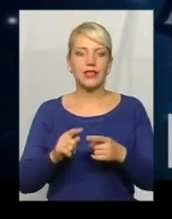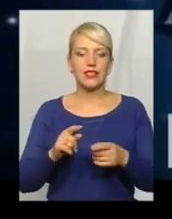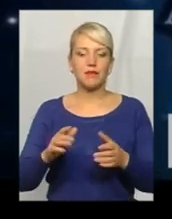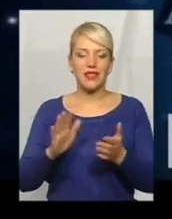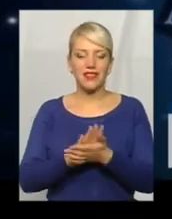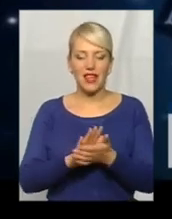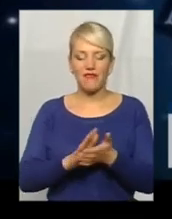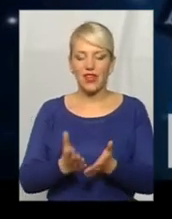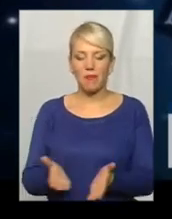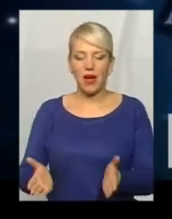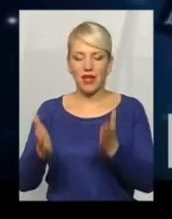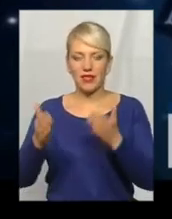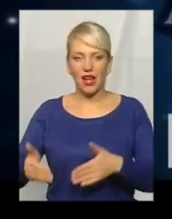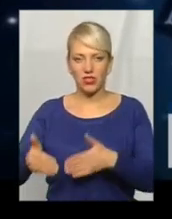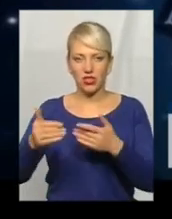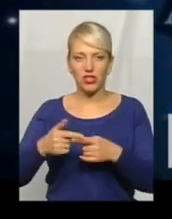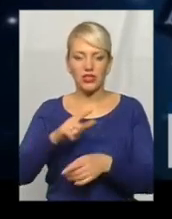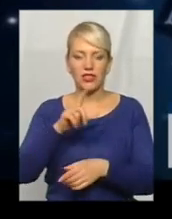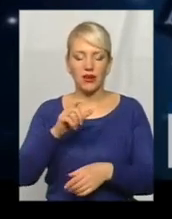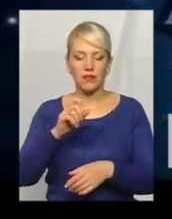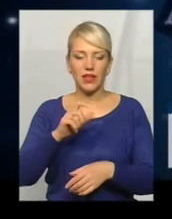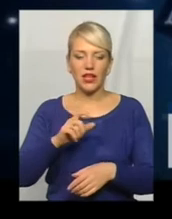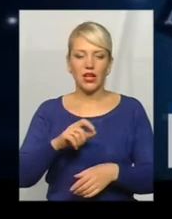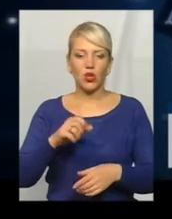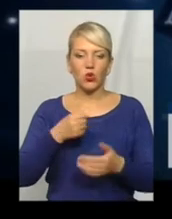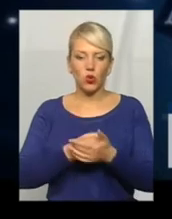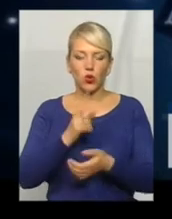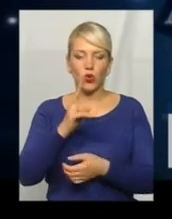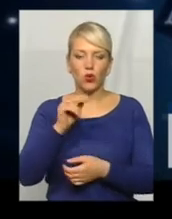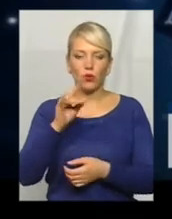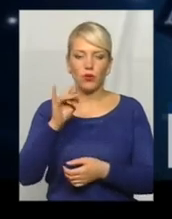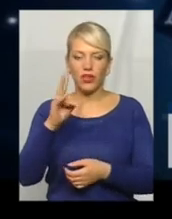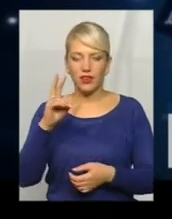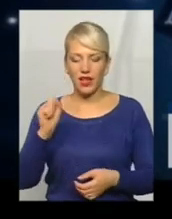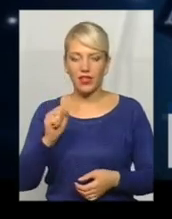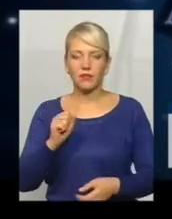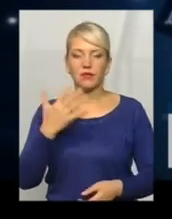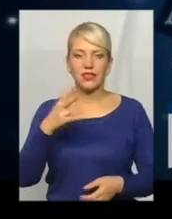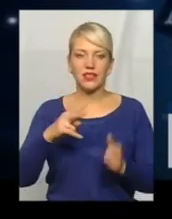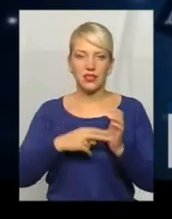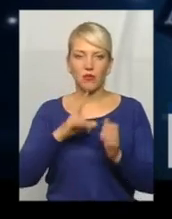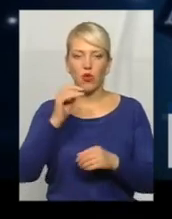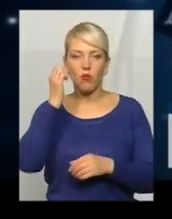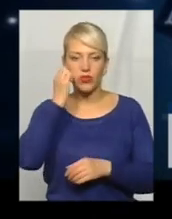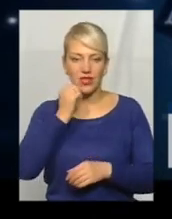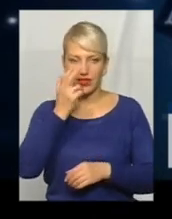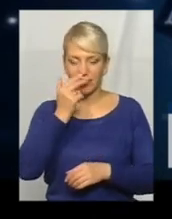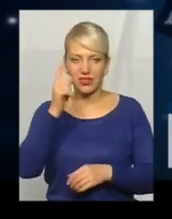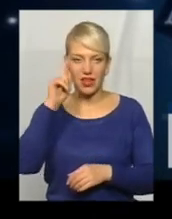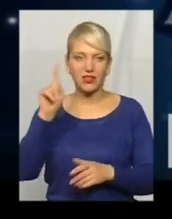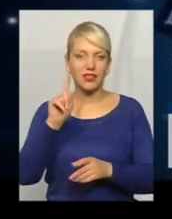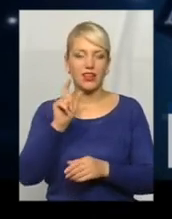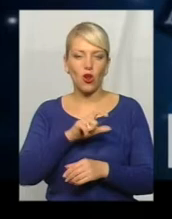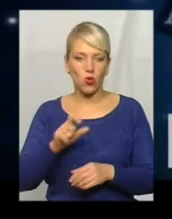будинку за Ранковою 5 до Купріна 57. Но по старій звичці ви знаєте наших людей.